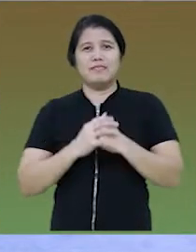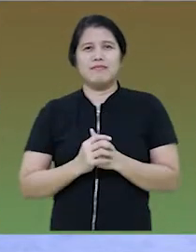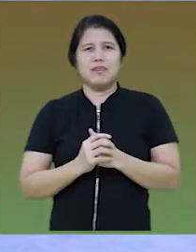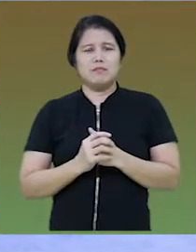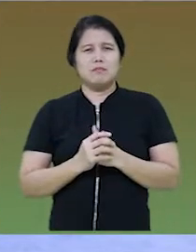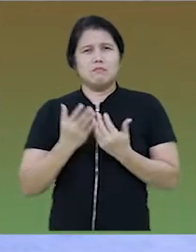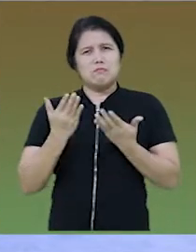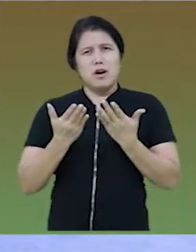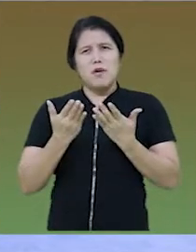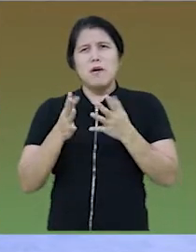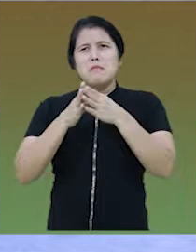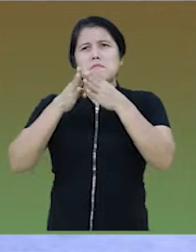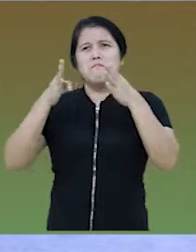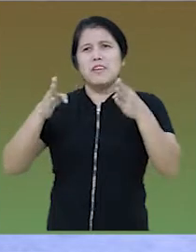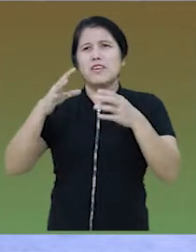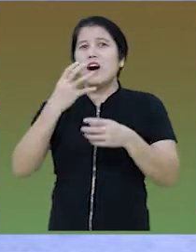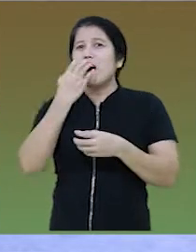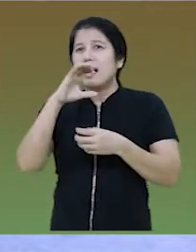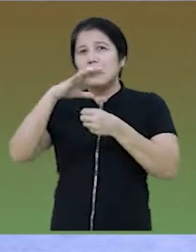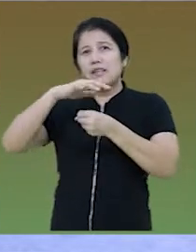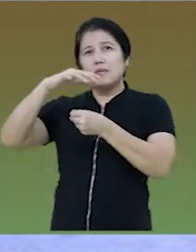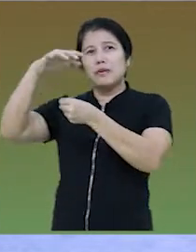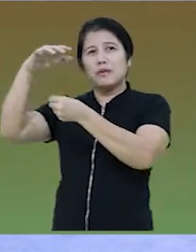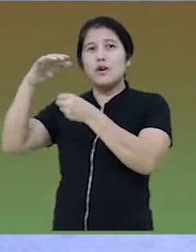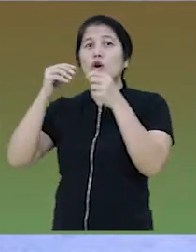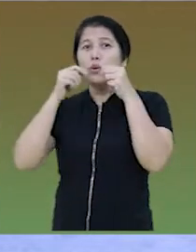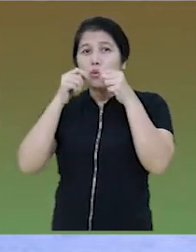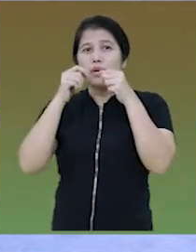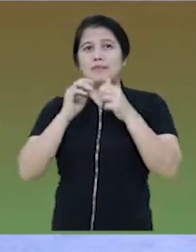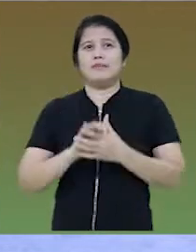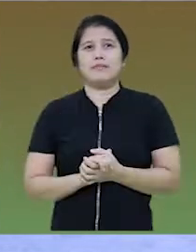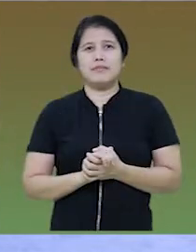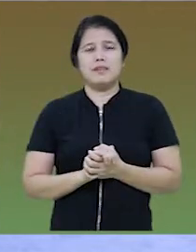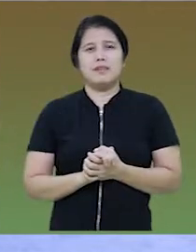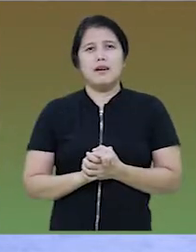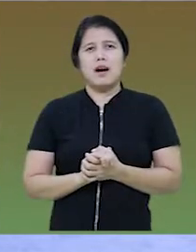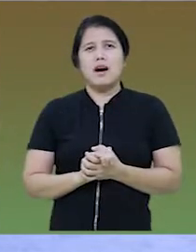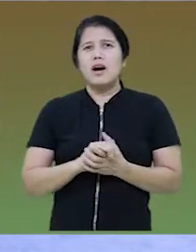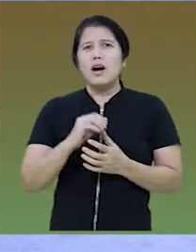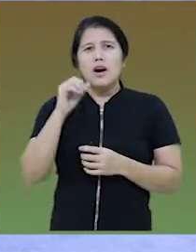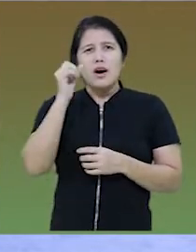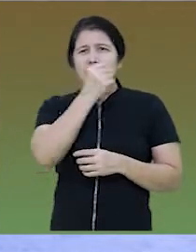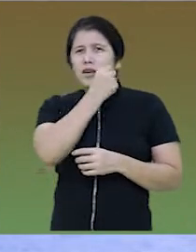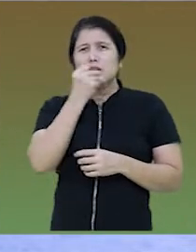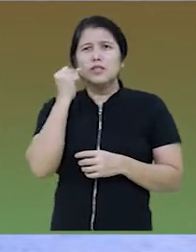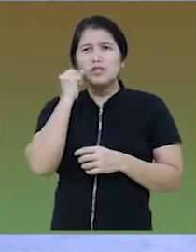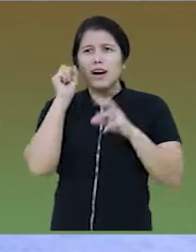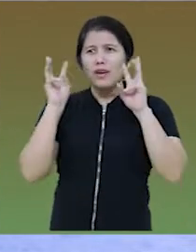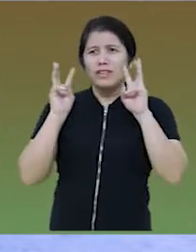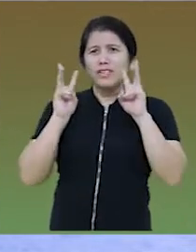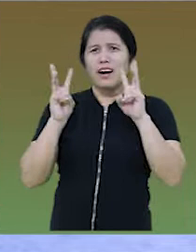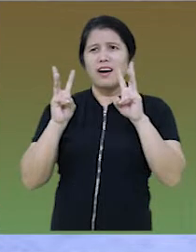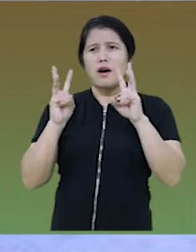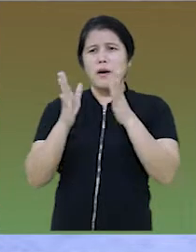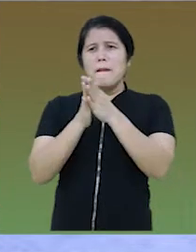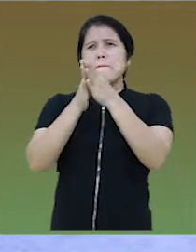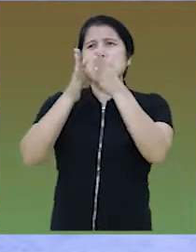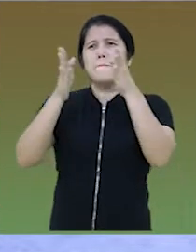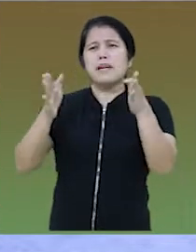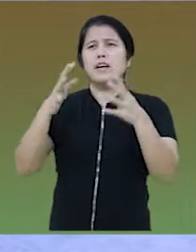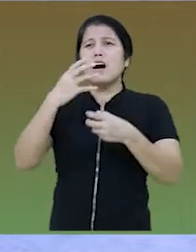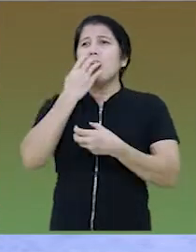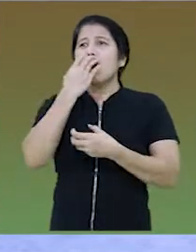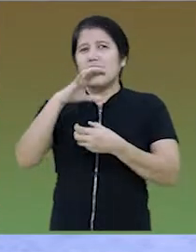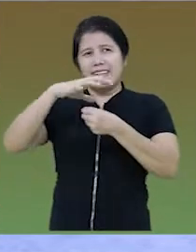siya? Masyadong malaki ang hot air balloon para hipan. Wow siya! Tingnan mo, ang lalaki ng mga hot